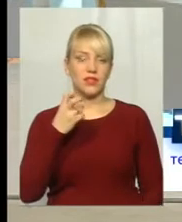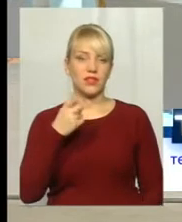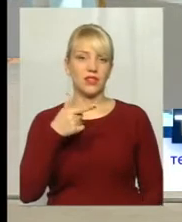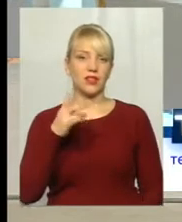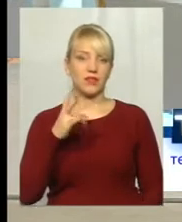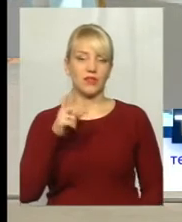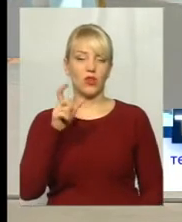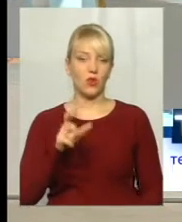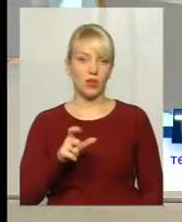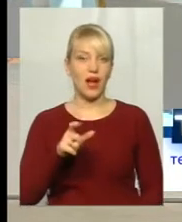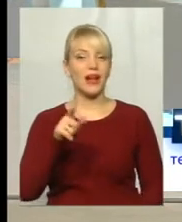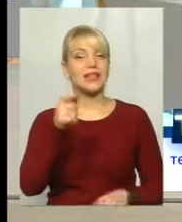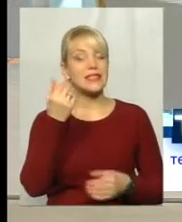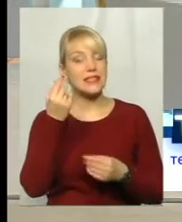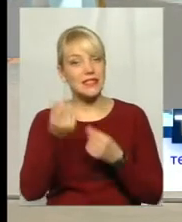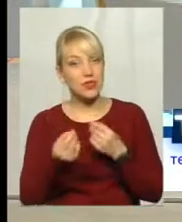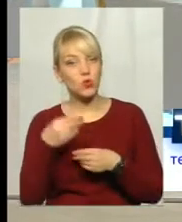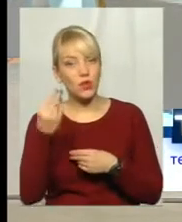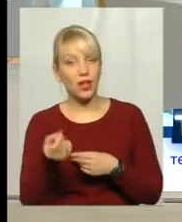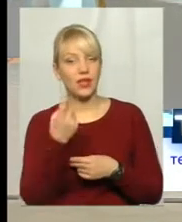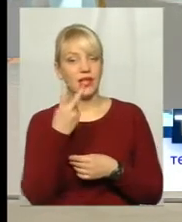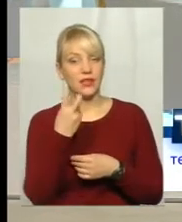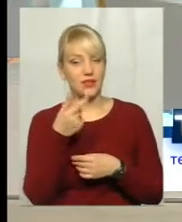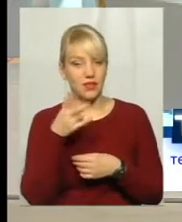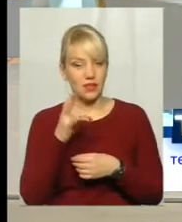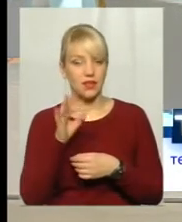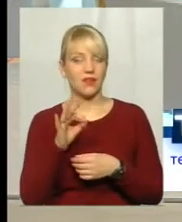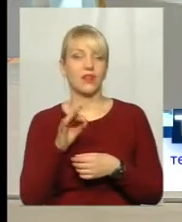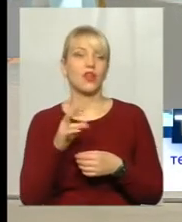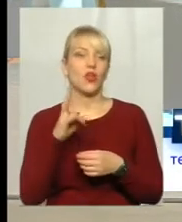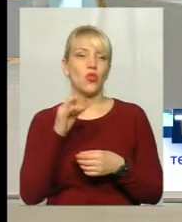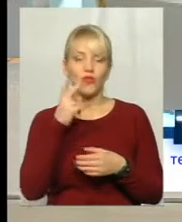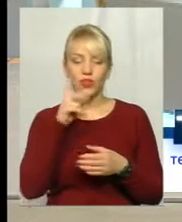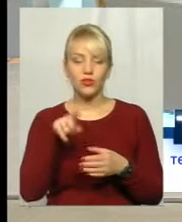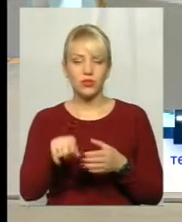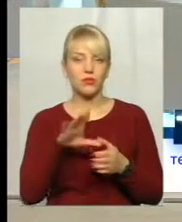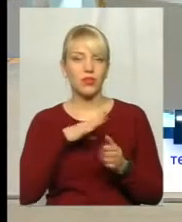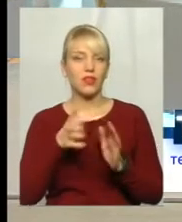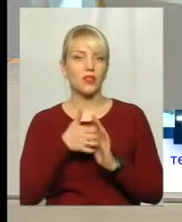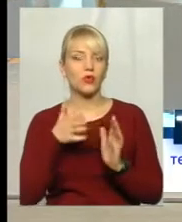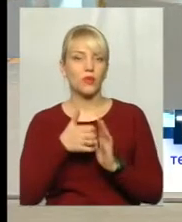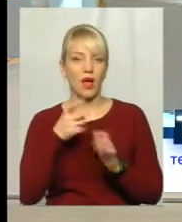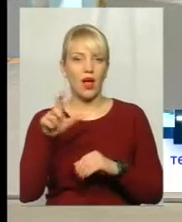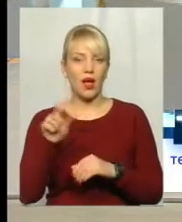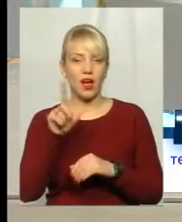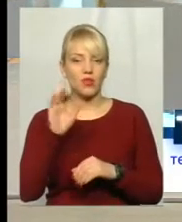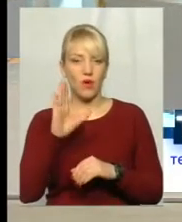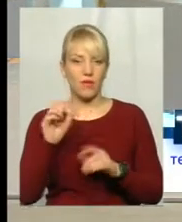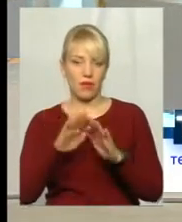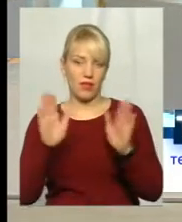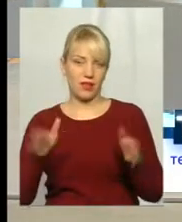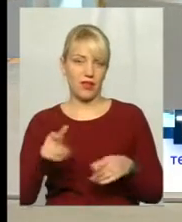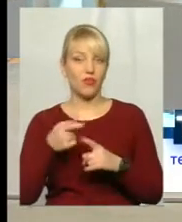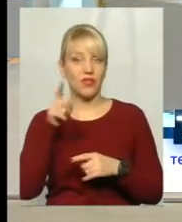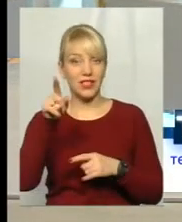купилася, але її не додали, на жаль, і видно, це вже було недоплоктовано, така газова плита. І вони це, завідомо, знали, і